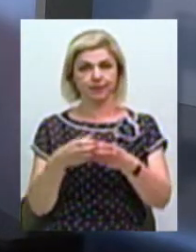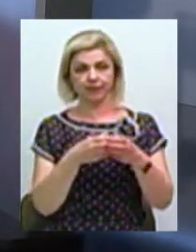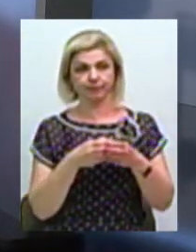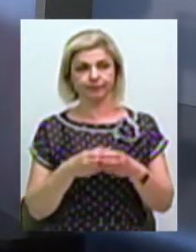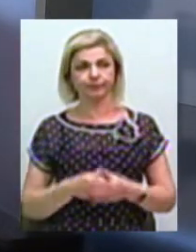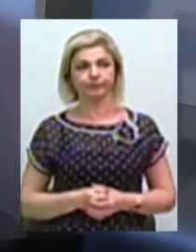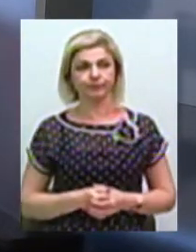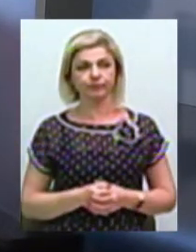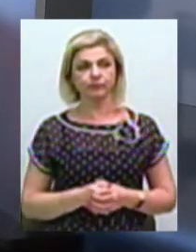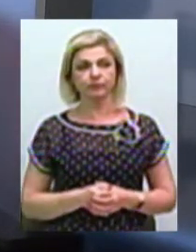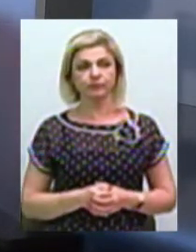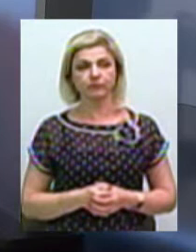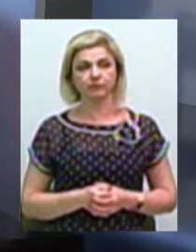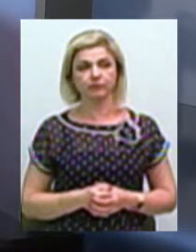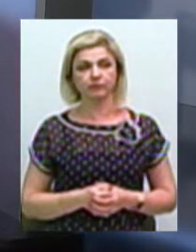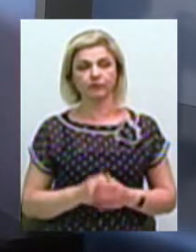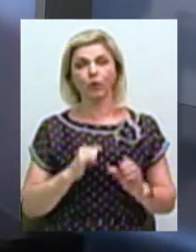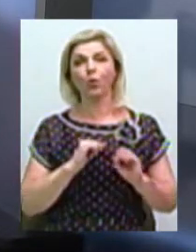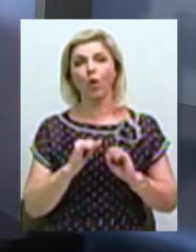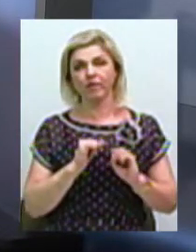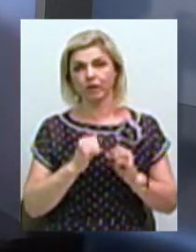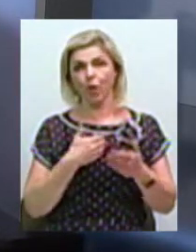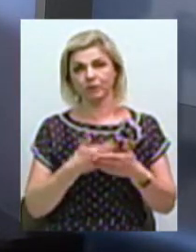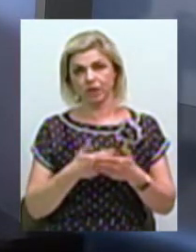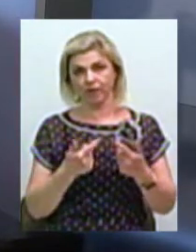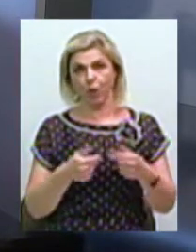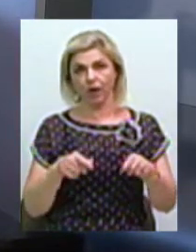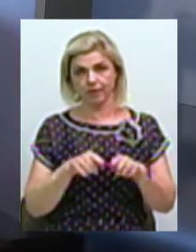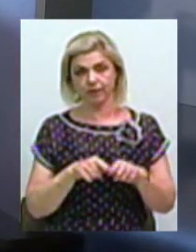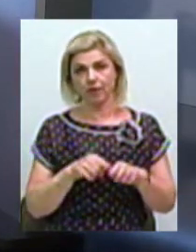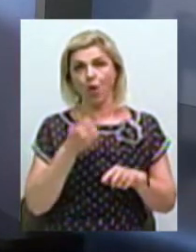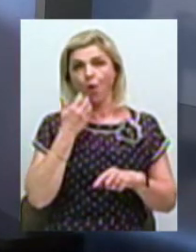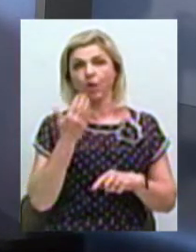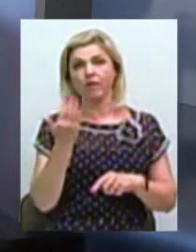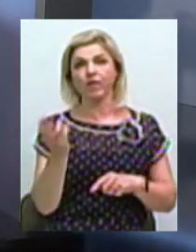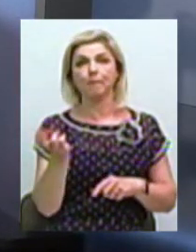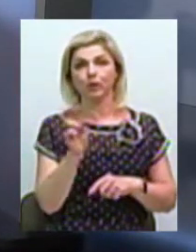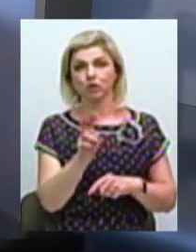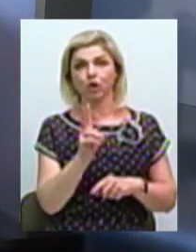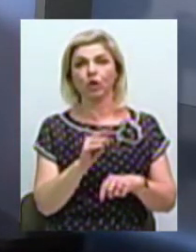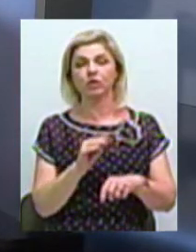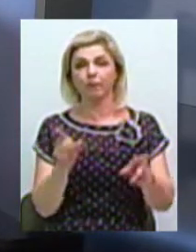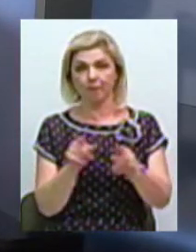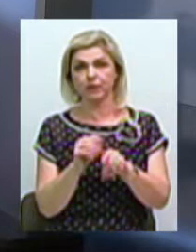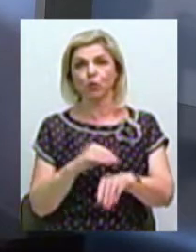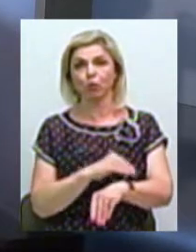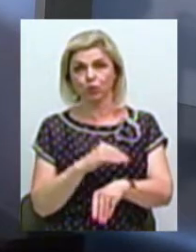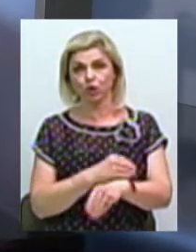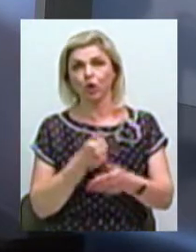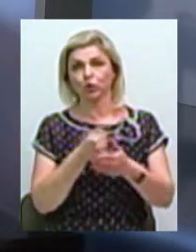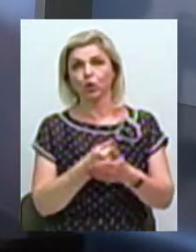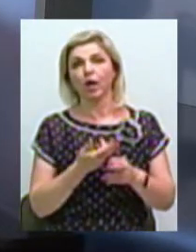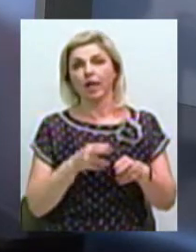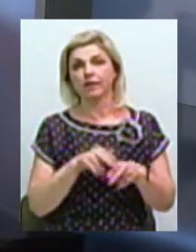як? Руководитель общественной організації. Да, і да. Коли ви прийшли з чоловіком, зі своїм чоловіком до